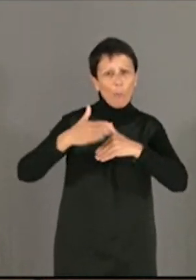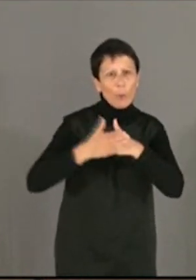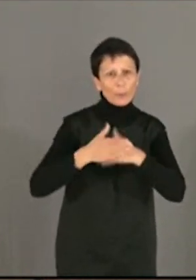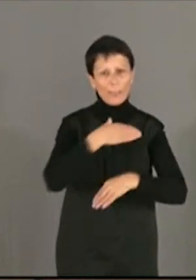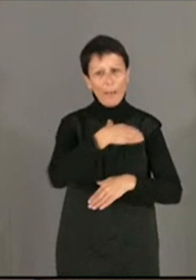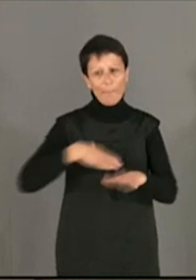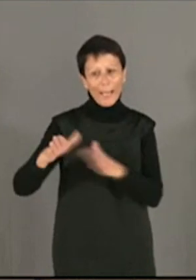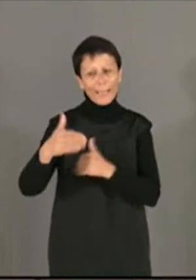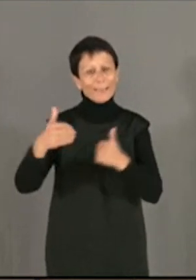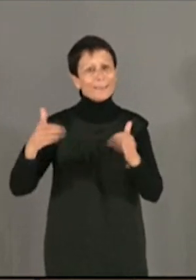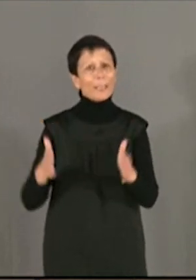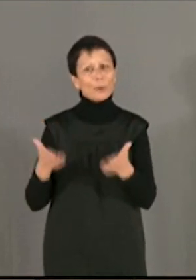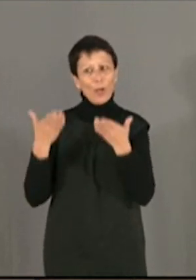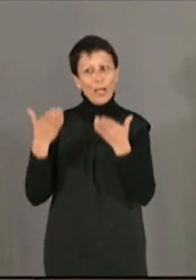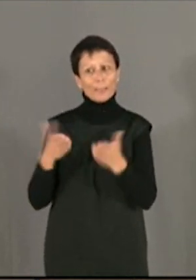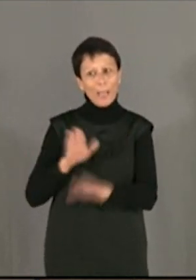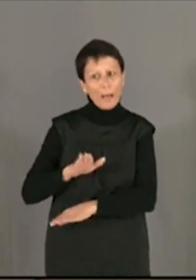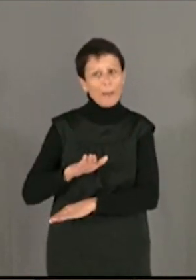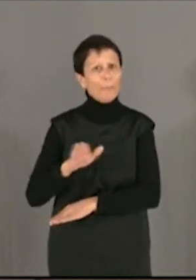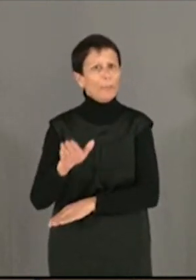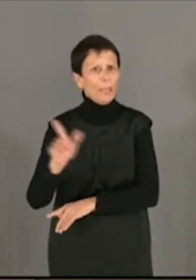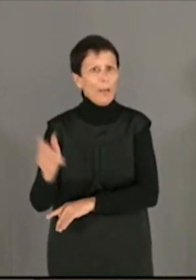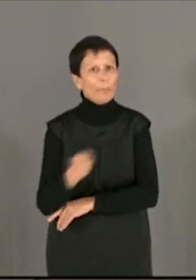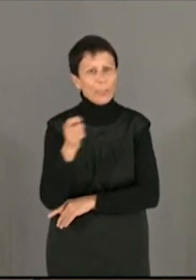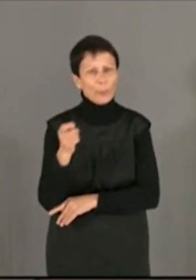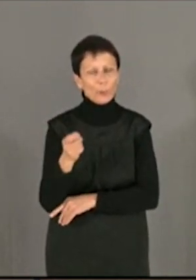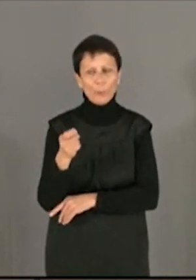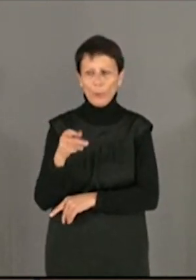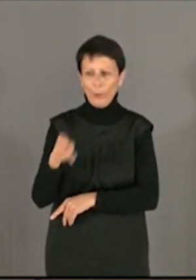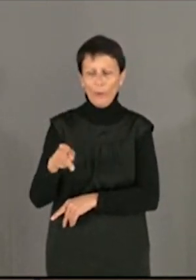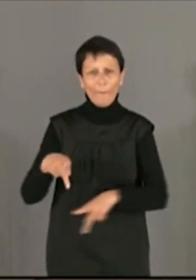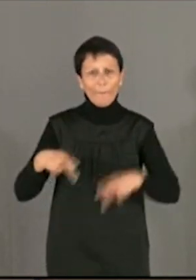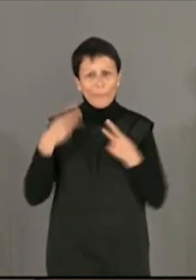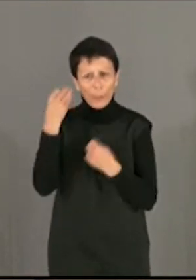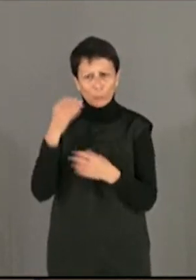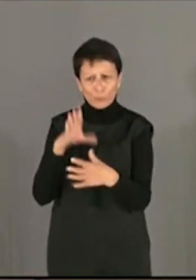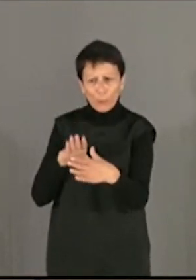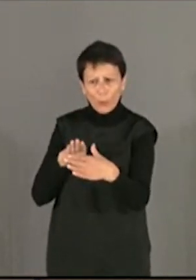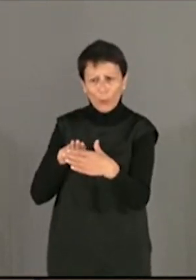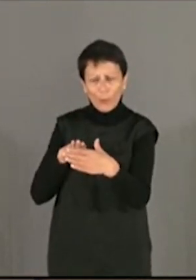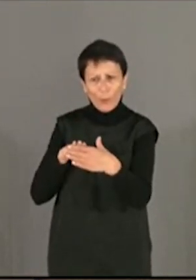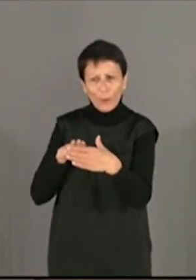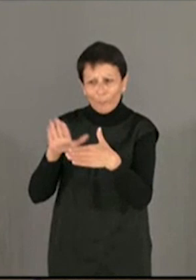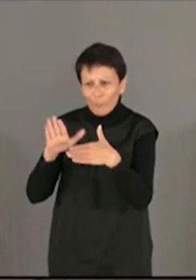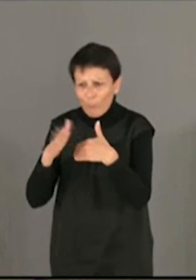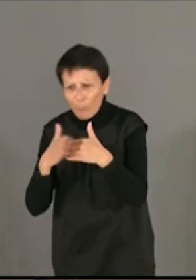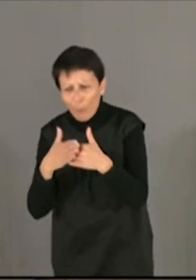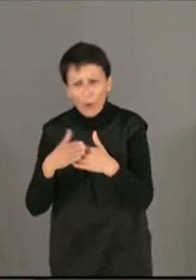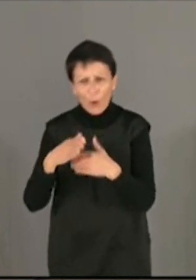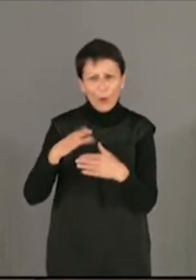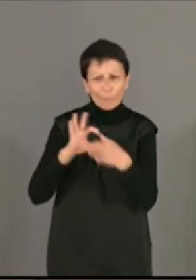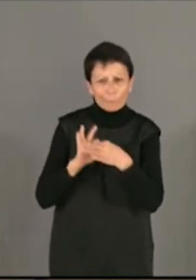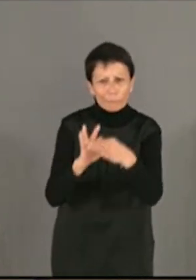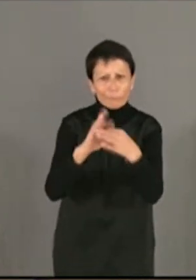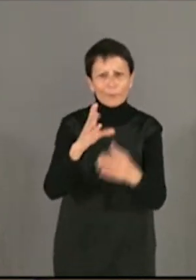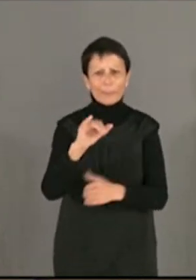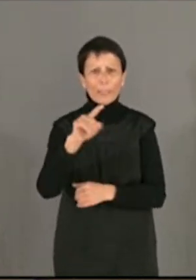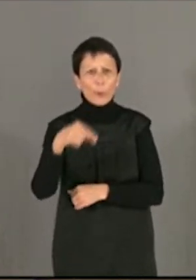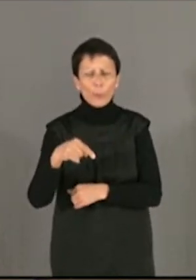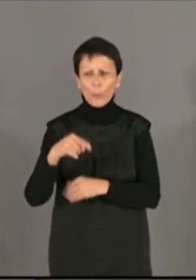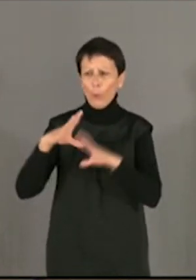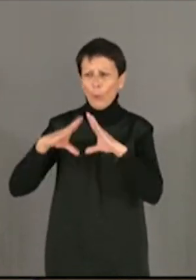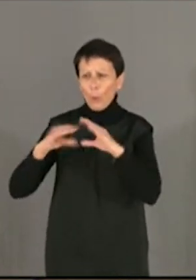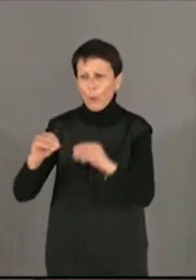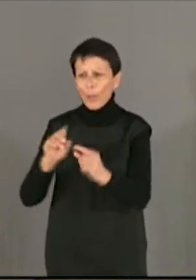secteur, par définition, eh bien, c'est au fait des réalités quotidiennes, c'est en relation avec les CIQ, les associations, c'est sur le terrain, enfin,